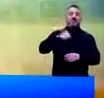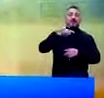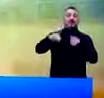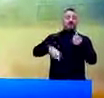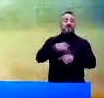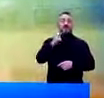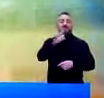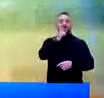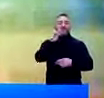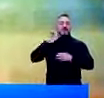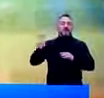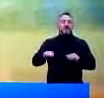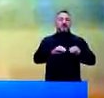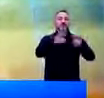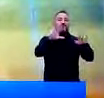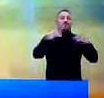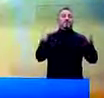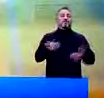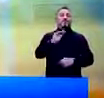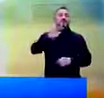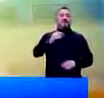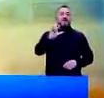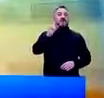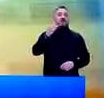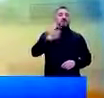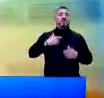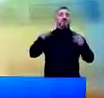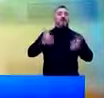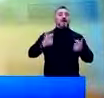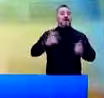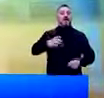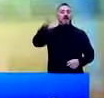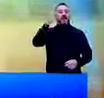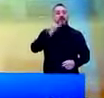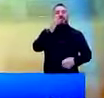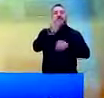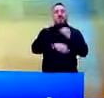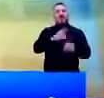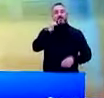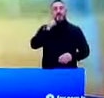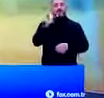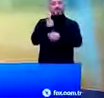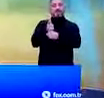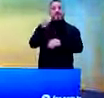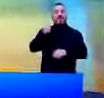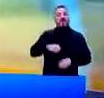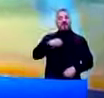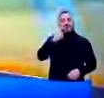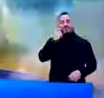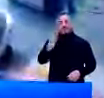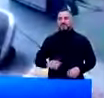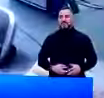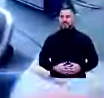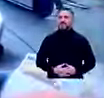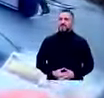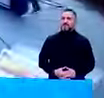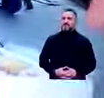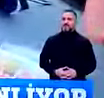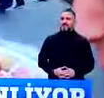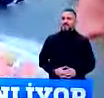sesini duyurmaya, dikkatimi çekmeye çalıştığı taksiciydi o. Nereden anladın mı? Haberden izleyeceksiniz. Videoya çektim. Salih Bey,